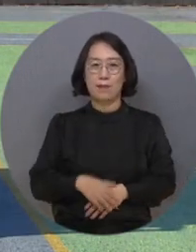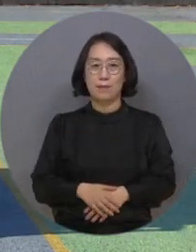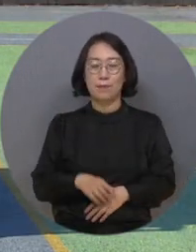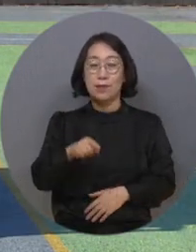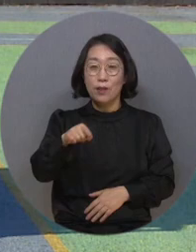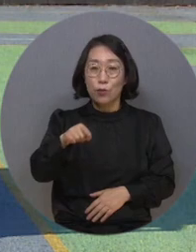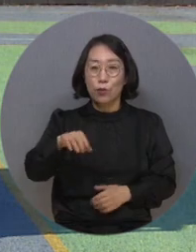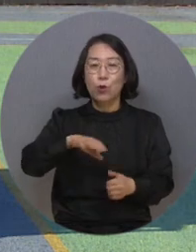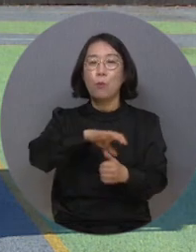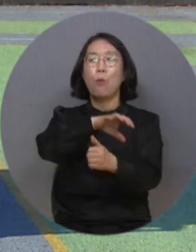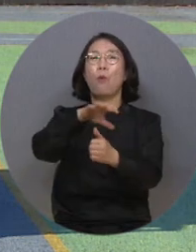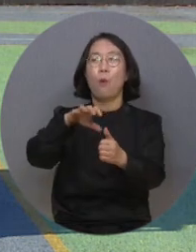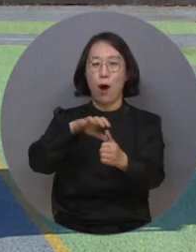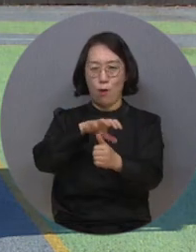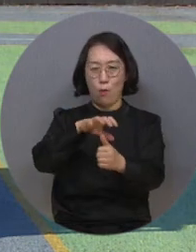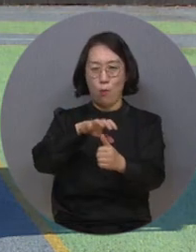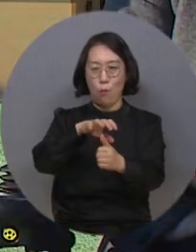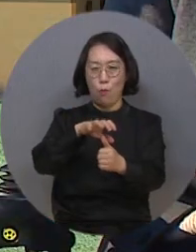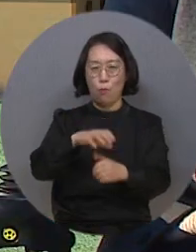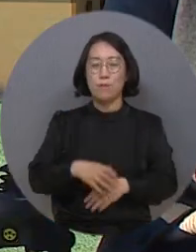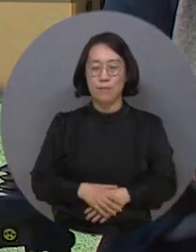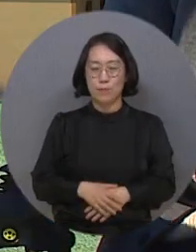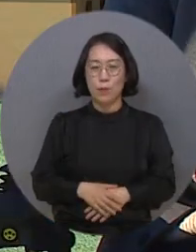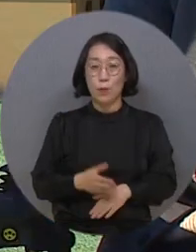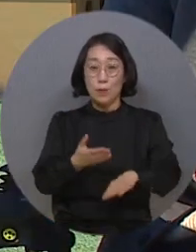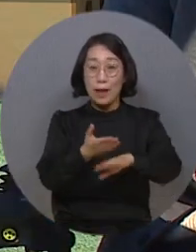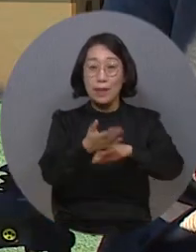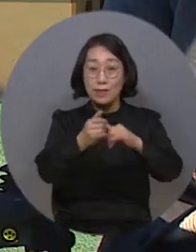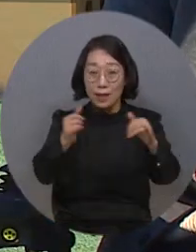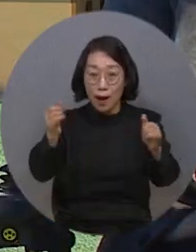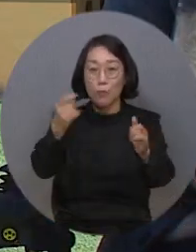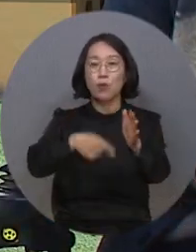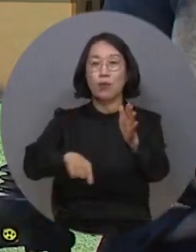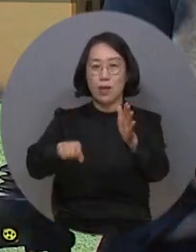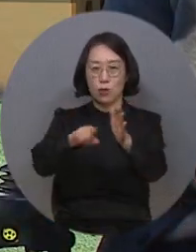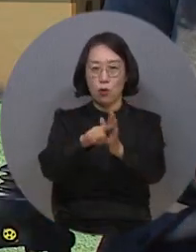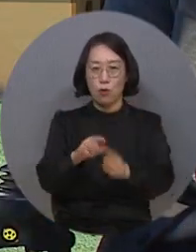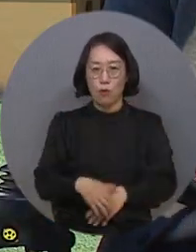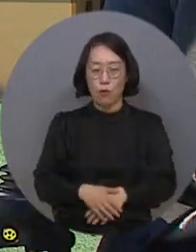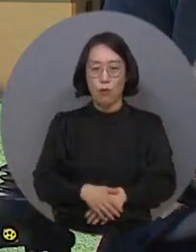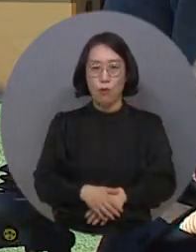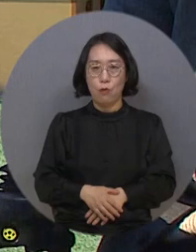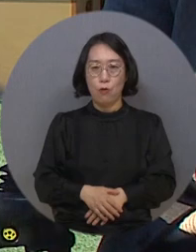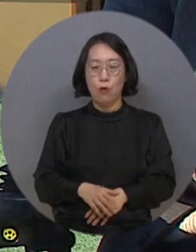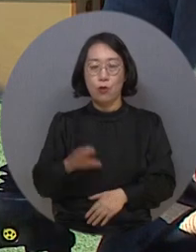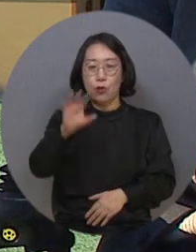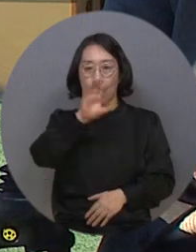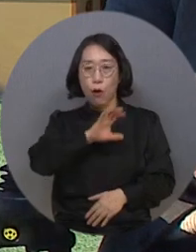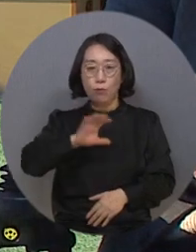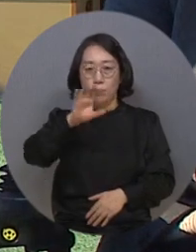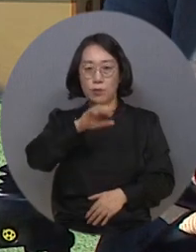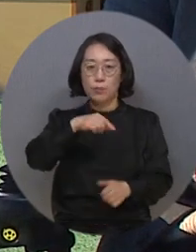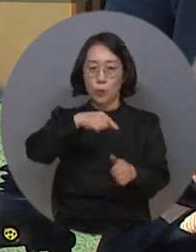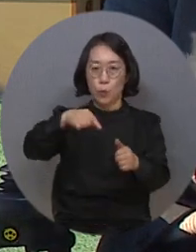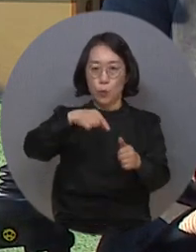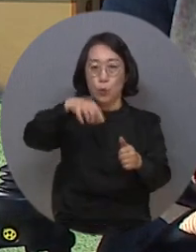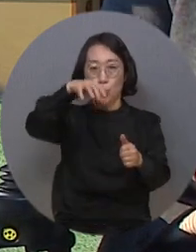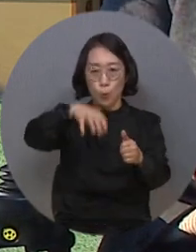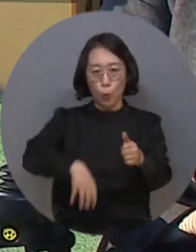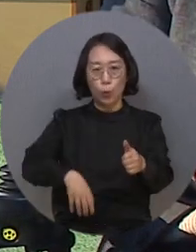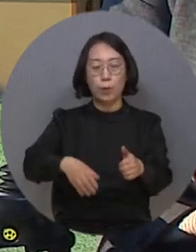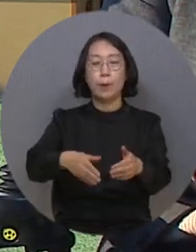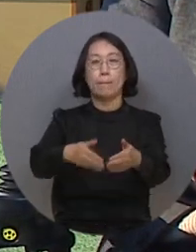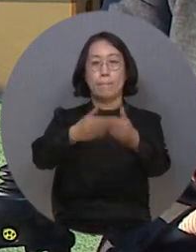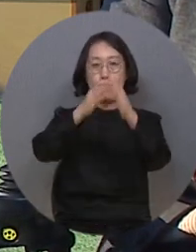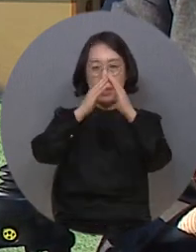이거는 우리를 보호하고 그렇죠. 또 상대를 보호하기 위해서 네. 예, 운전 교육 연습장이 만들어진 거예요. 예.